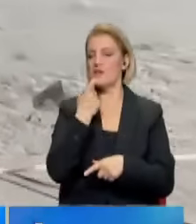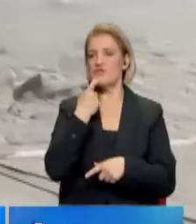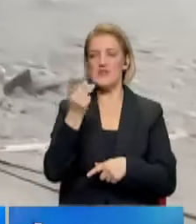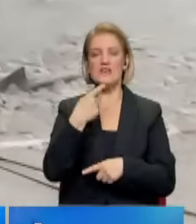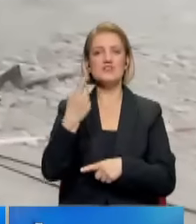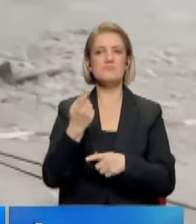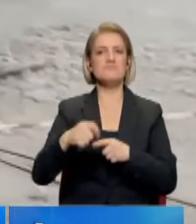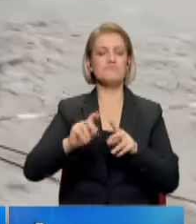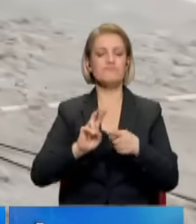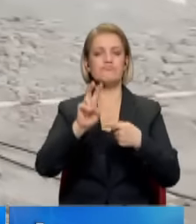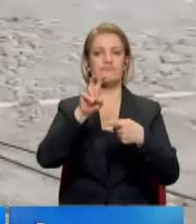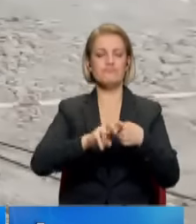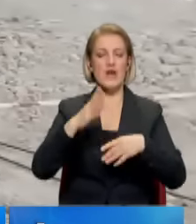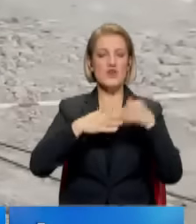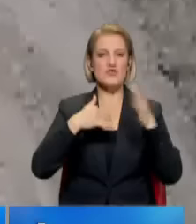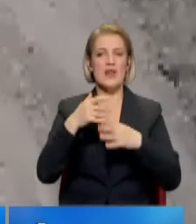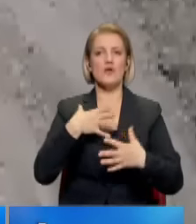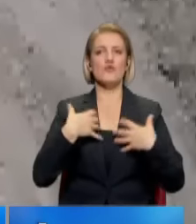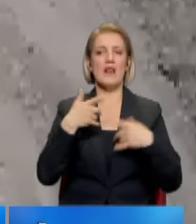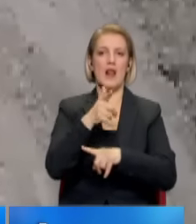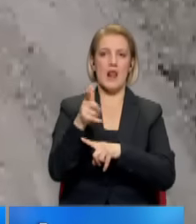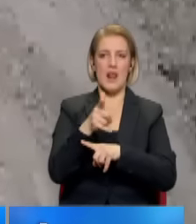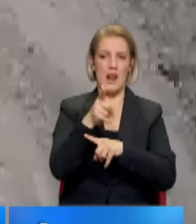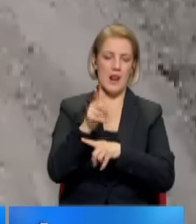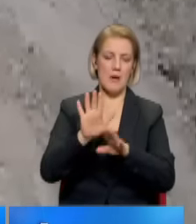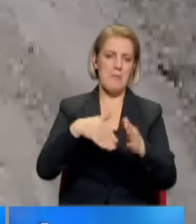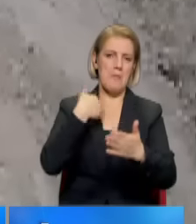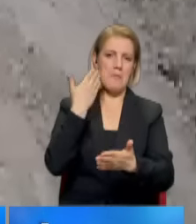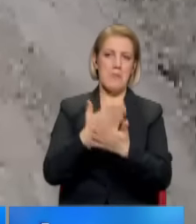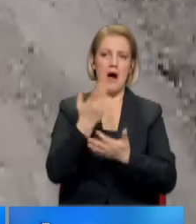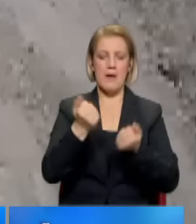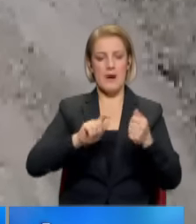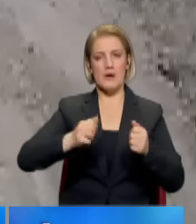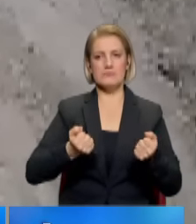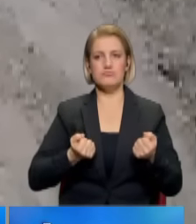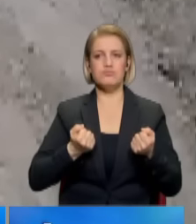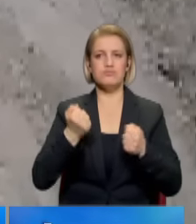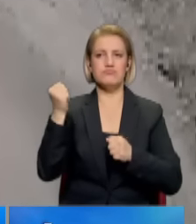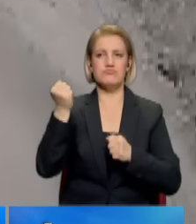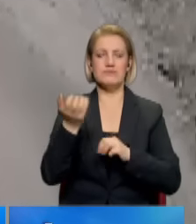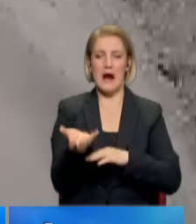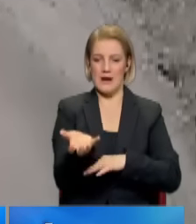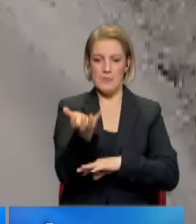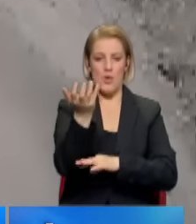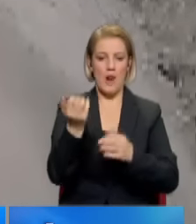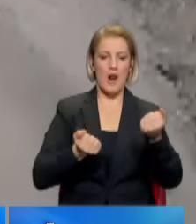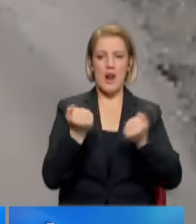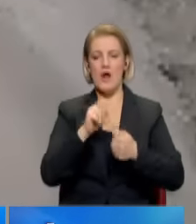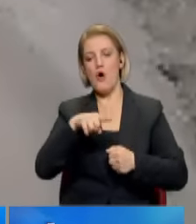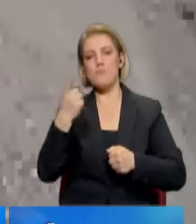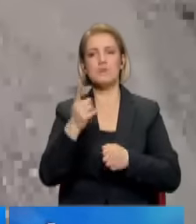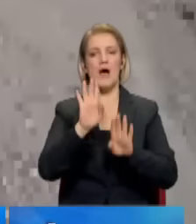makinesine bindiler. İnşaatın güvenlik kamerası kazayı anmayan kaydetti. Biri aracı kullanıyordu, diğeri de iş makinesinin kapısına